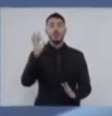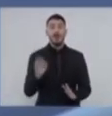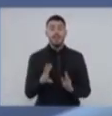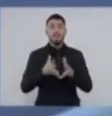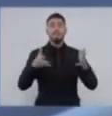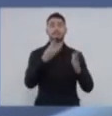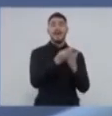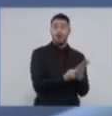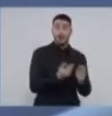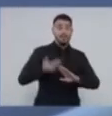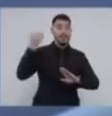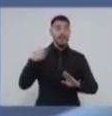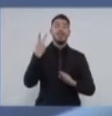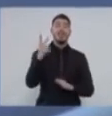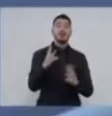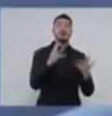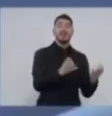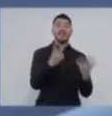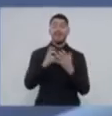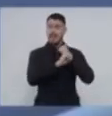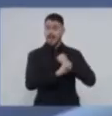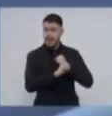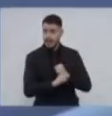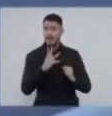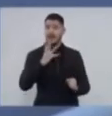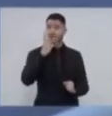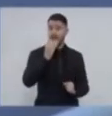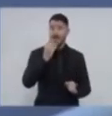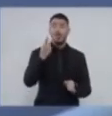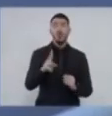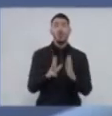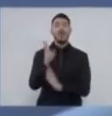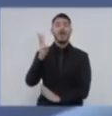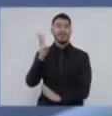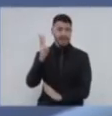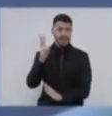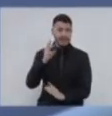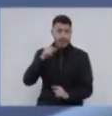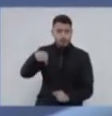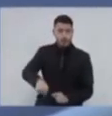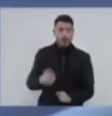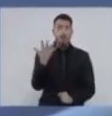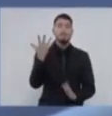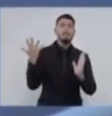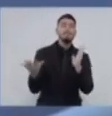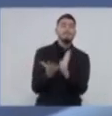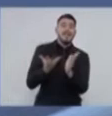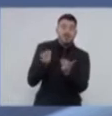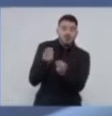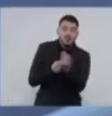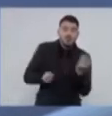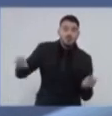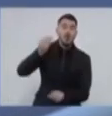ήταν 227 και το φεβρουάριο ήταν 23€ πέντε φορές υψηλότερη από τον περσινό αντίστοιχο